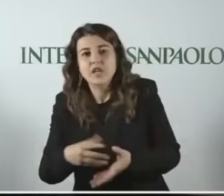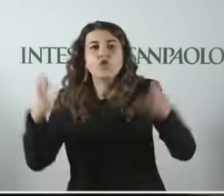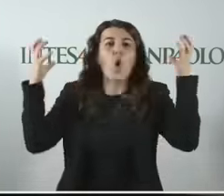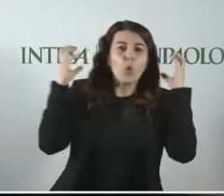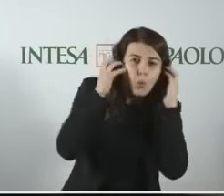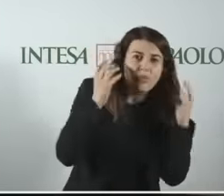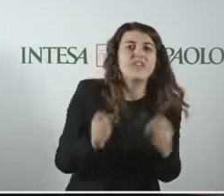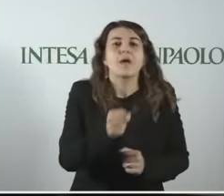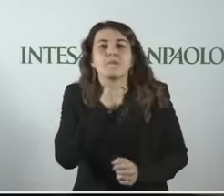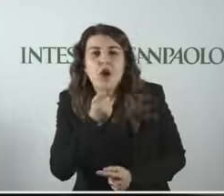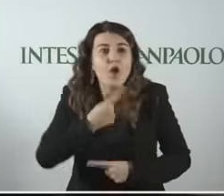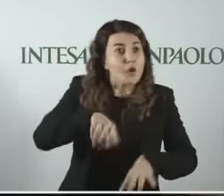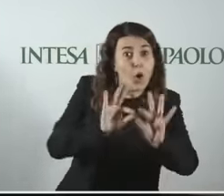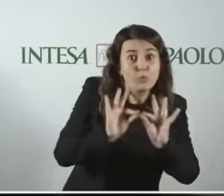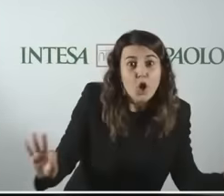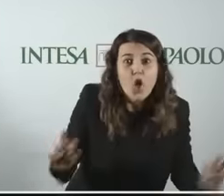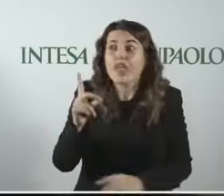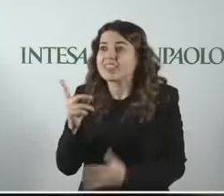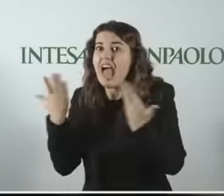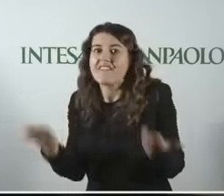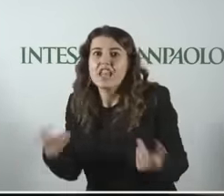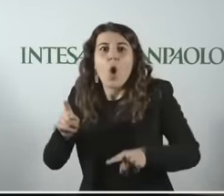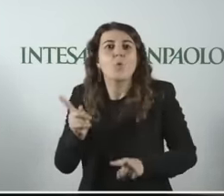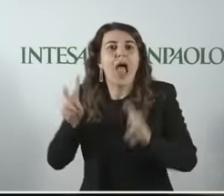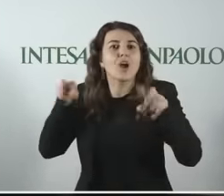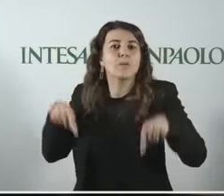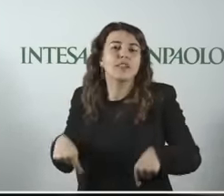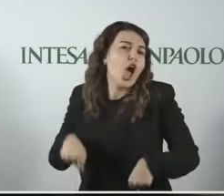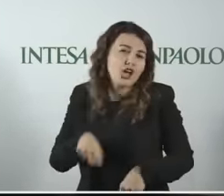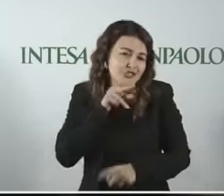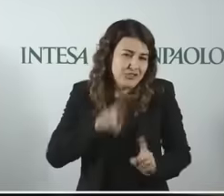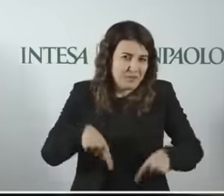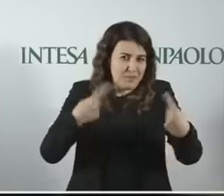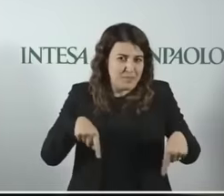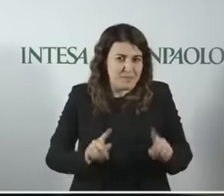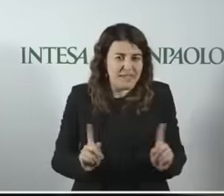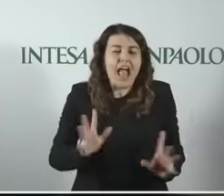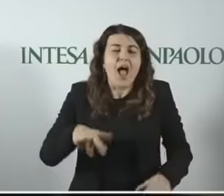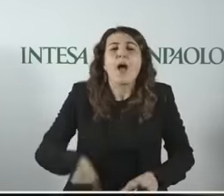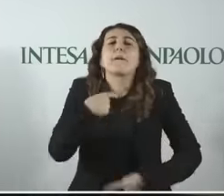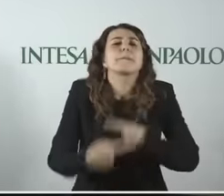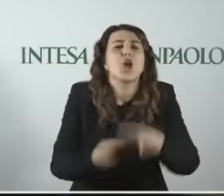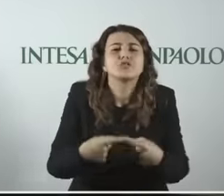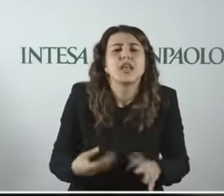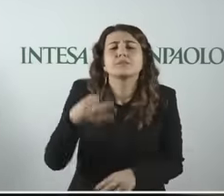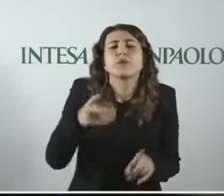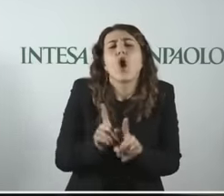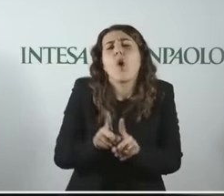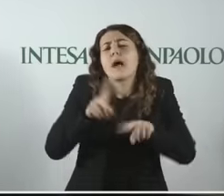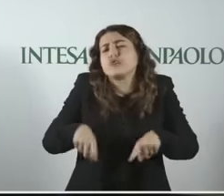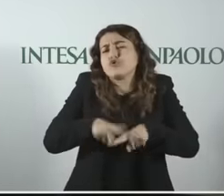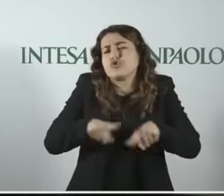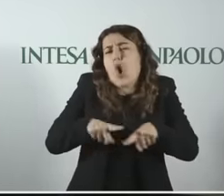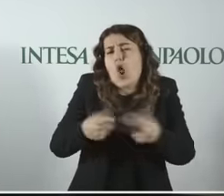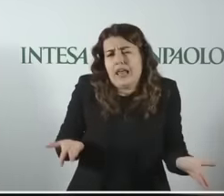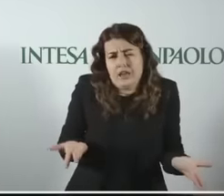microfono siamo pronti Davide Qual è l'argomento di oggi però detto questo Noi adesso procediamo come facciamo di solito per